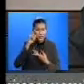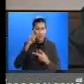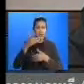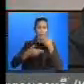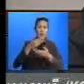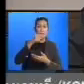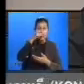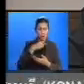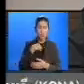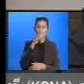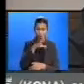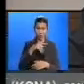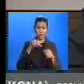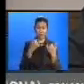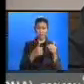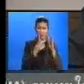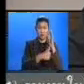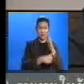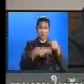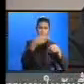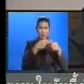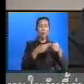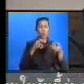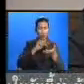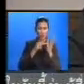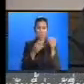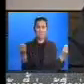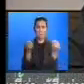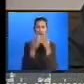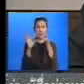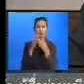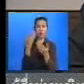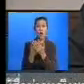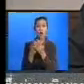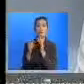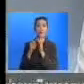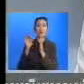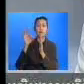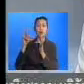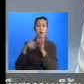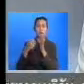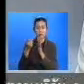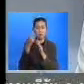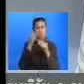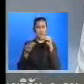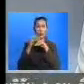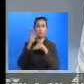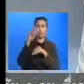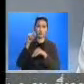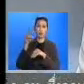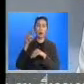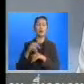ขึ้นภาษีน้ำมันจะส่งผลให้เงินเฟ้อเพิ่มร้อยละ0.2เจ้าหน้าที่สพเ่อ